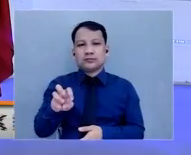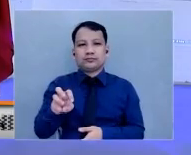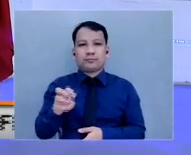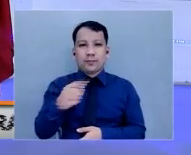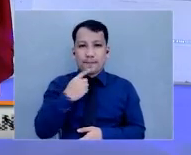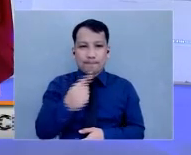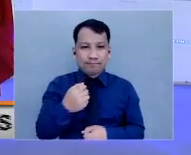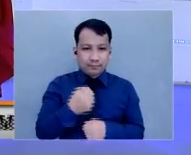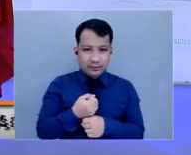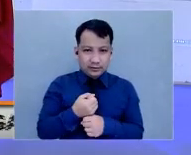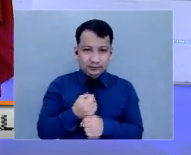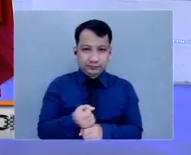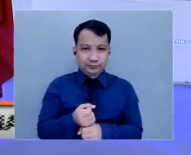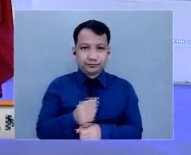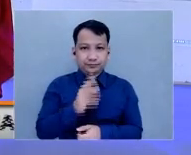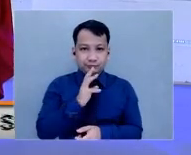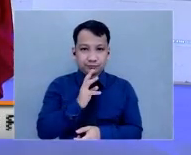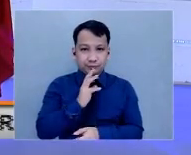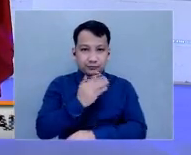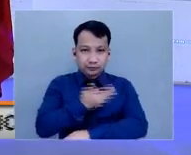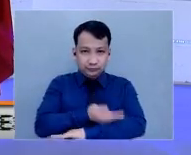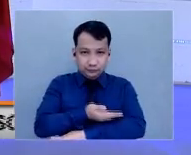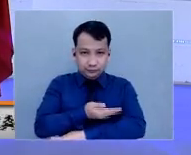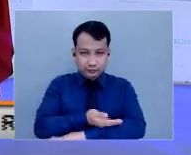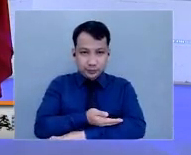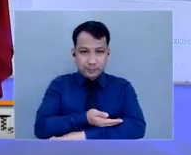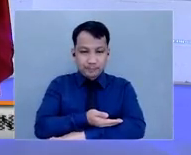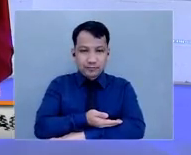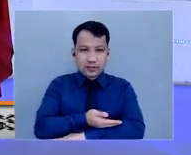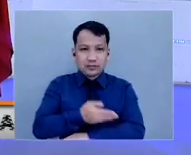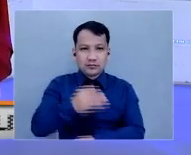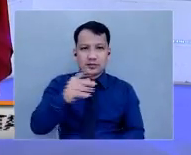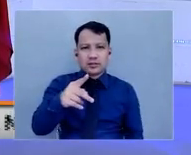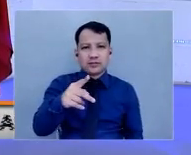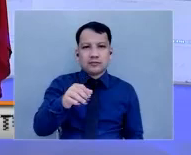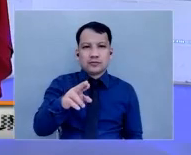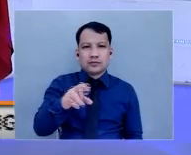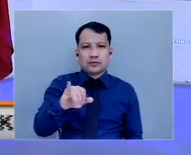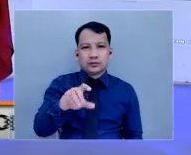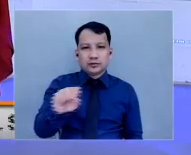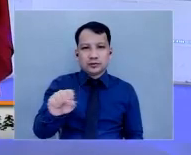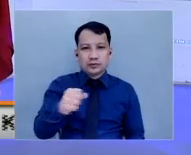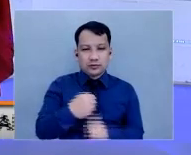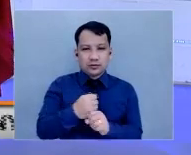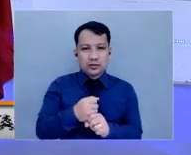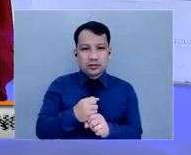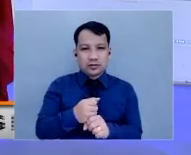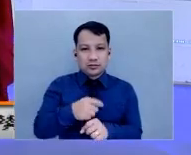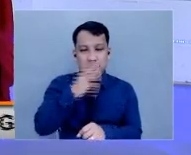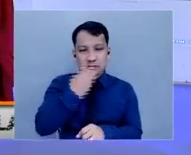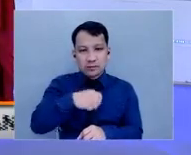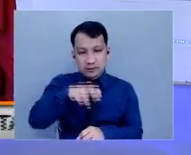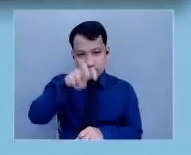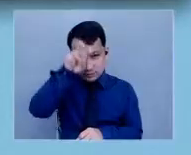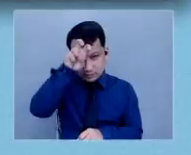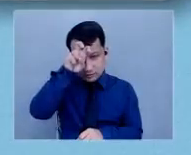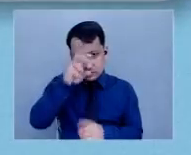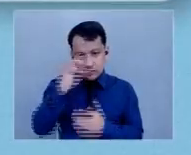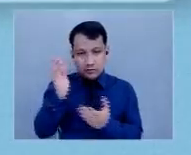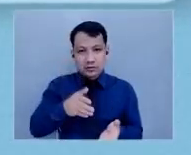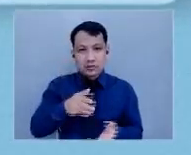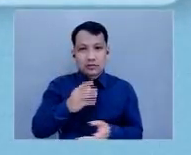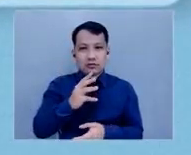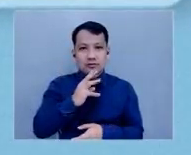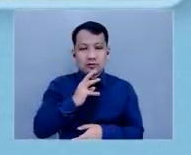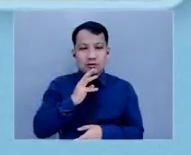may mga waterbeds na po ang mga Persian. Gawa naman yan sa balat ng kambing na nilalagyan ng tubig. Middle Ages